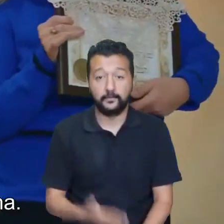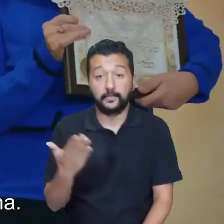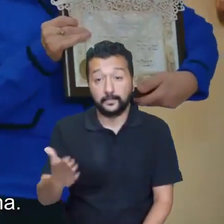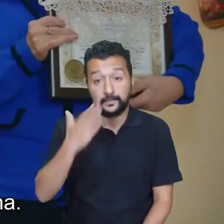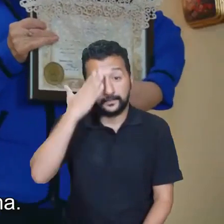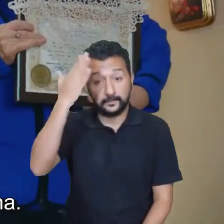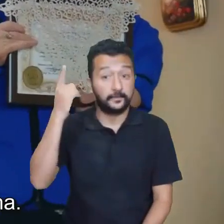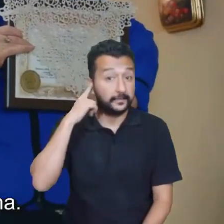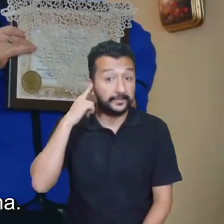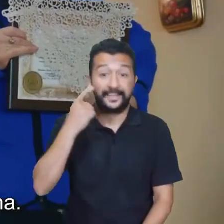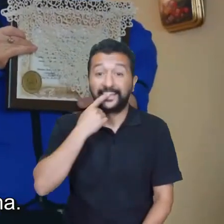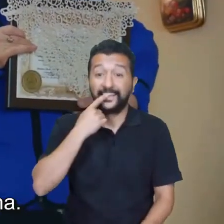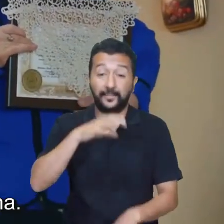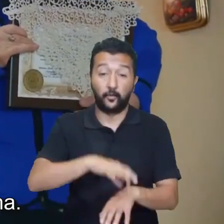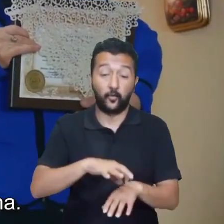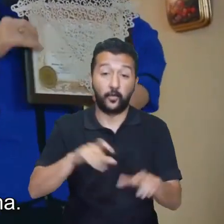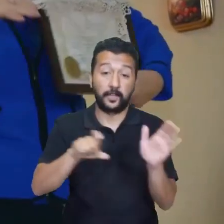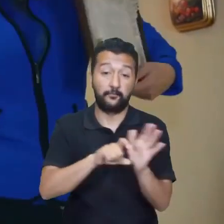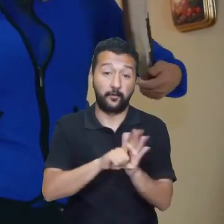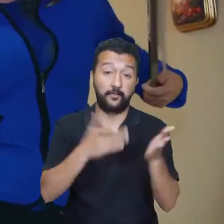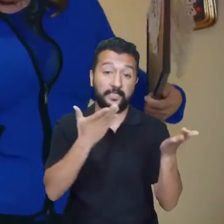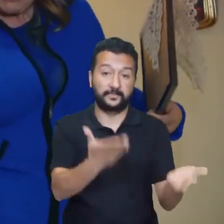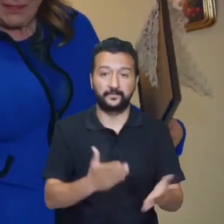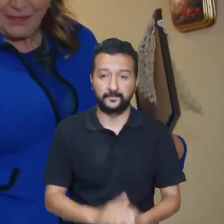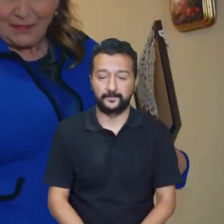Allı şanlı diş hekimi diploması.